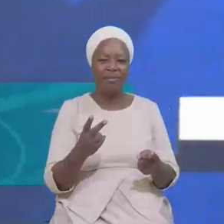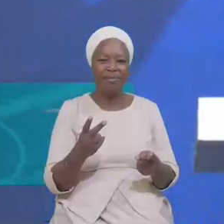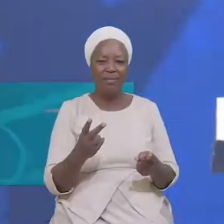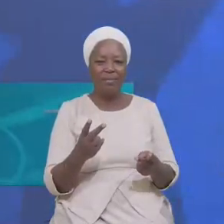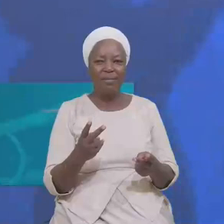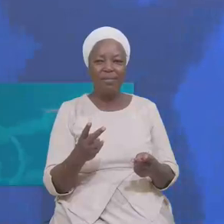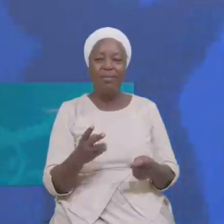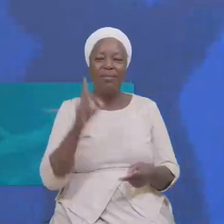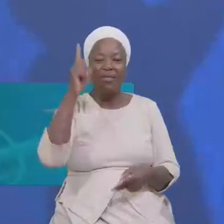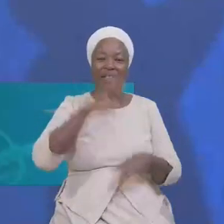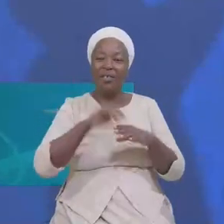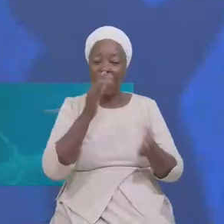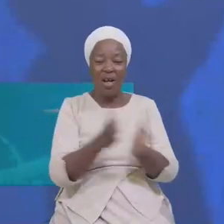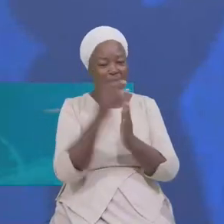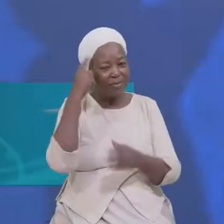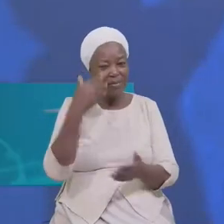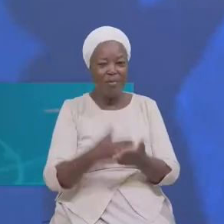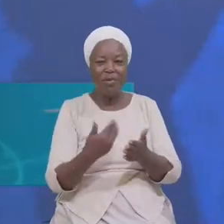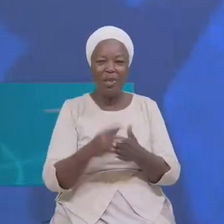Il ne demande pas de l'argent, il demande la foi.